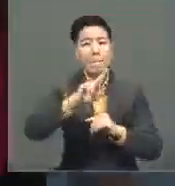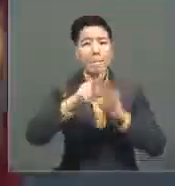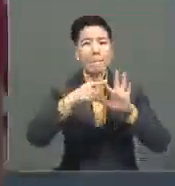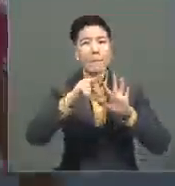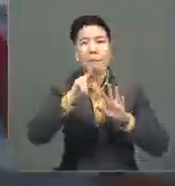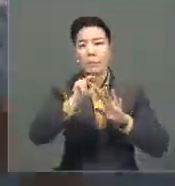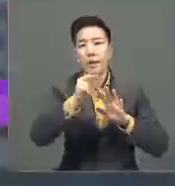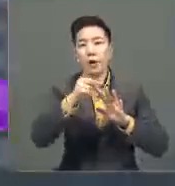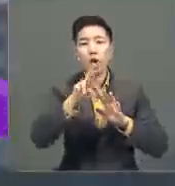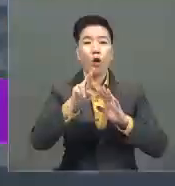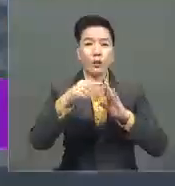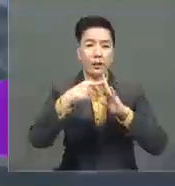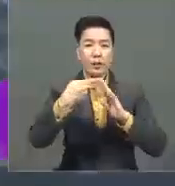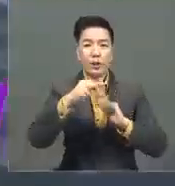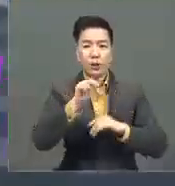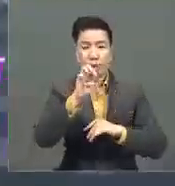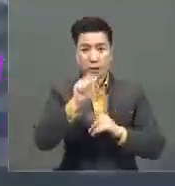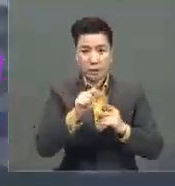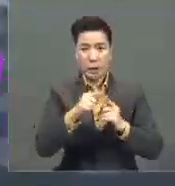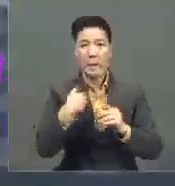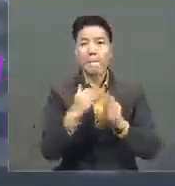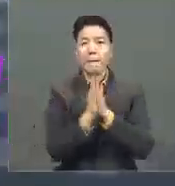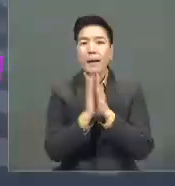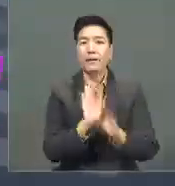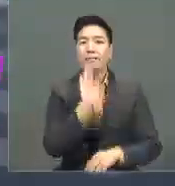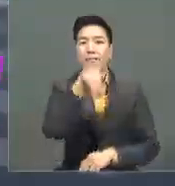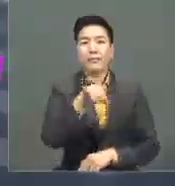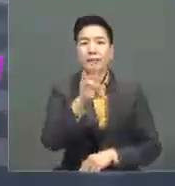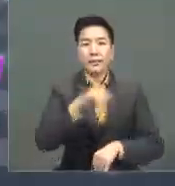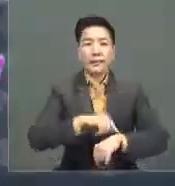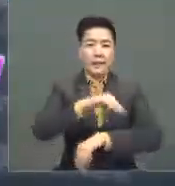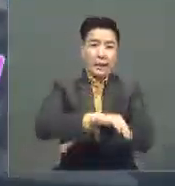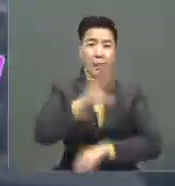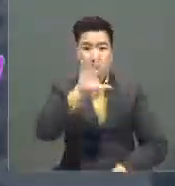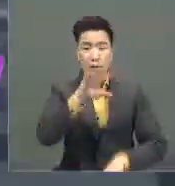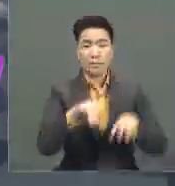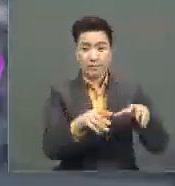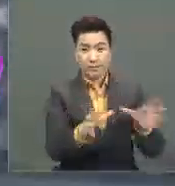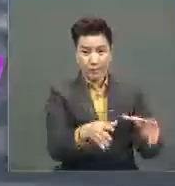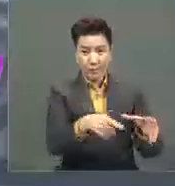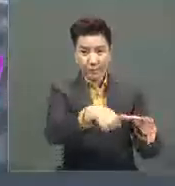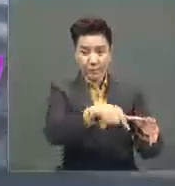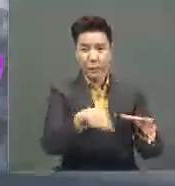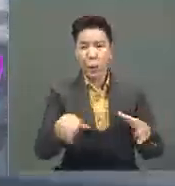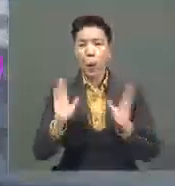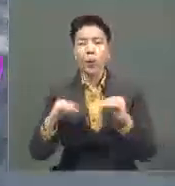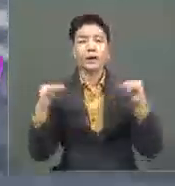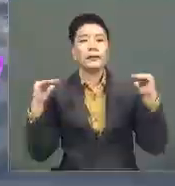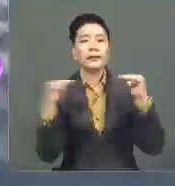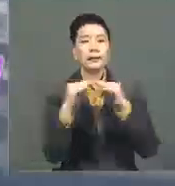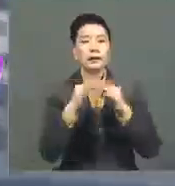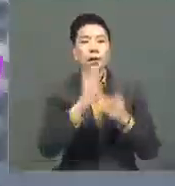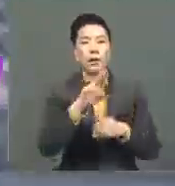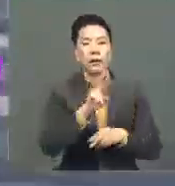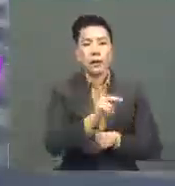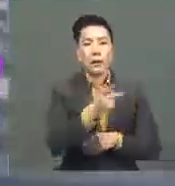ดยนัดรวมตัวที่สวนสาธารณะสะพานพระราม7ในช่วงเวลา 17:00 นขณะเดียวกันกลุ่มสิทธิเสรีภาพพระน